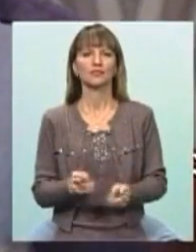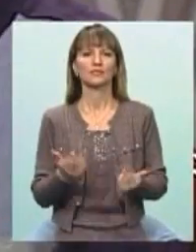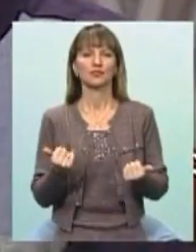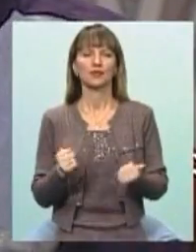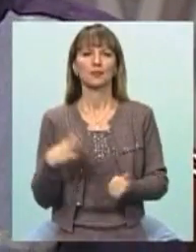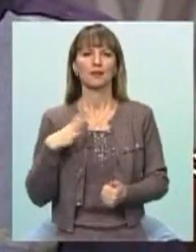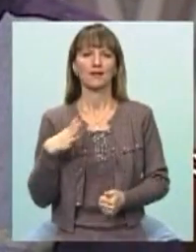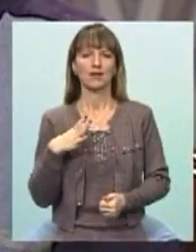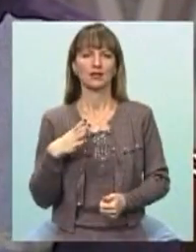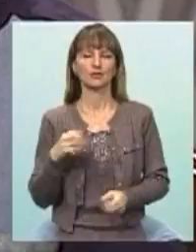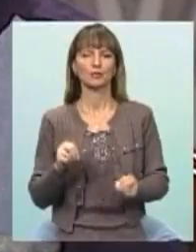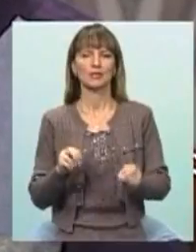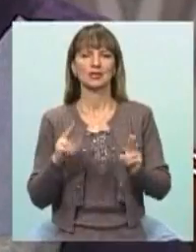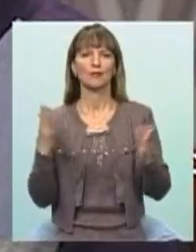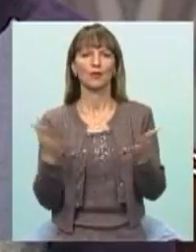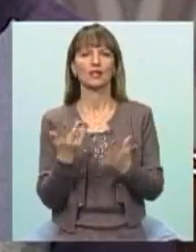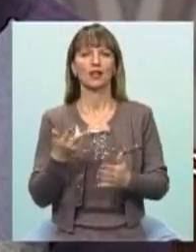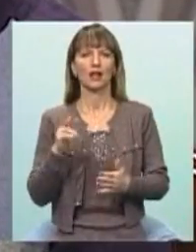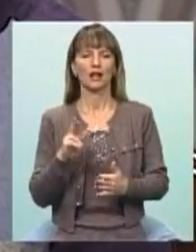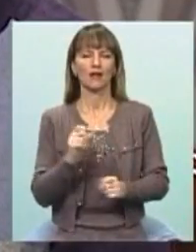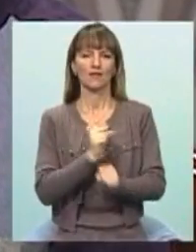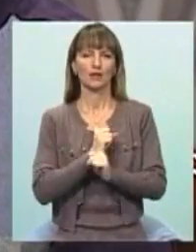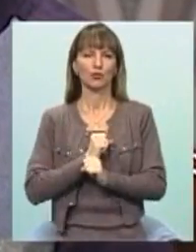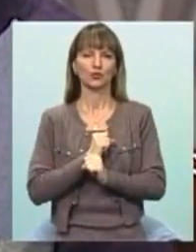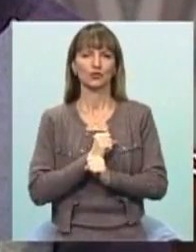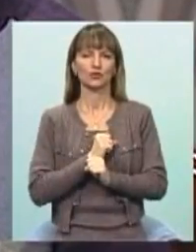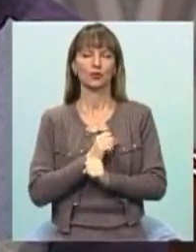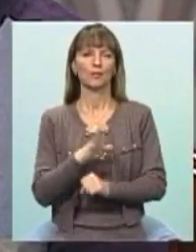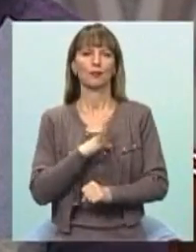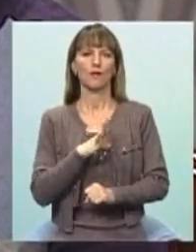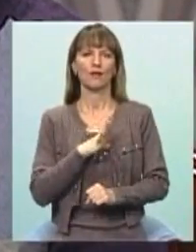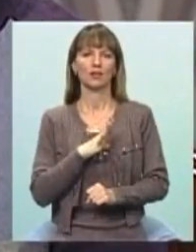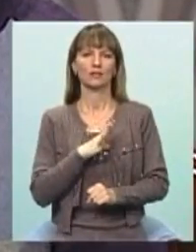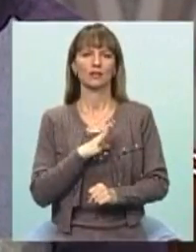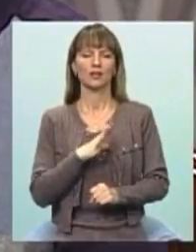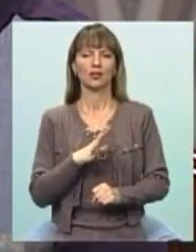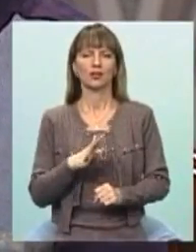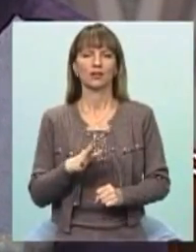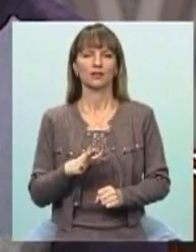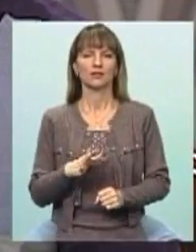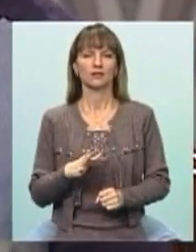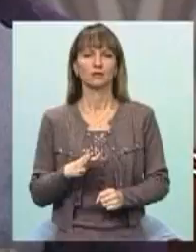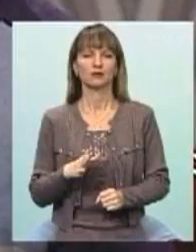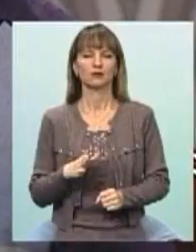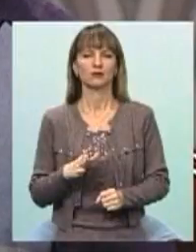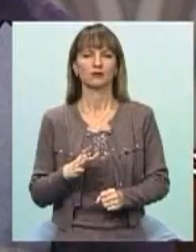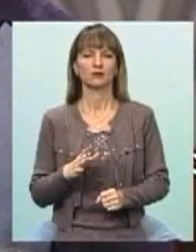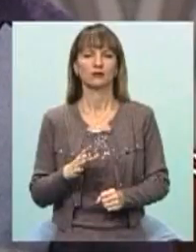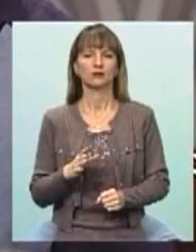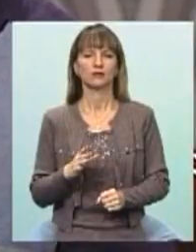так, бувають спеціальні подушки для відпочинку, бувають навіть